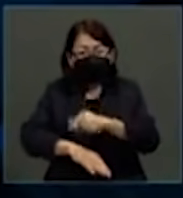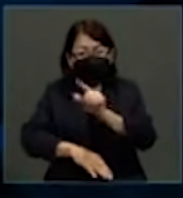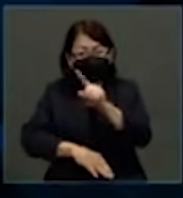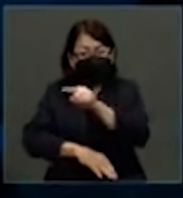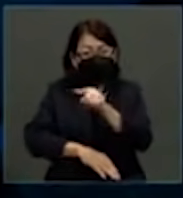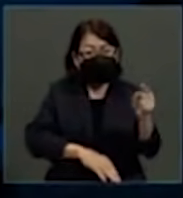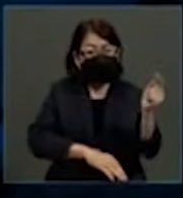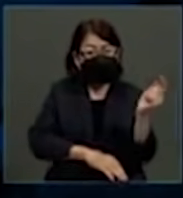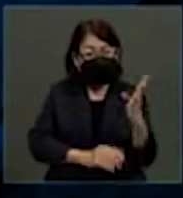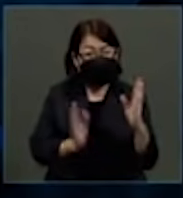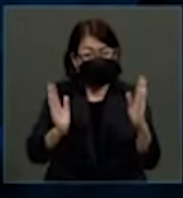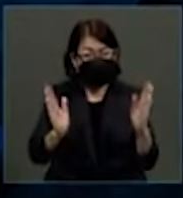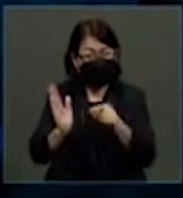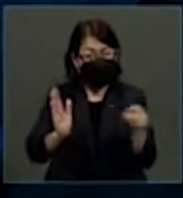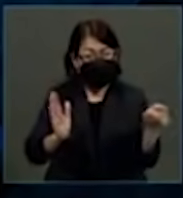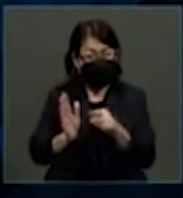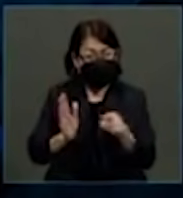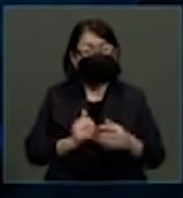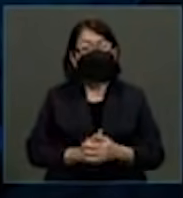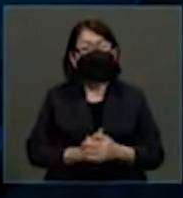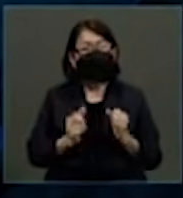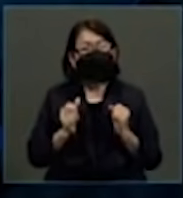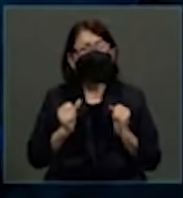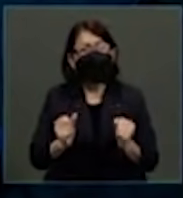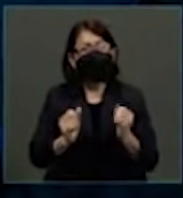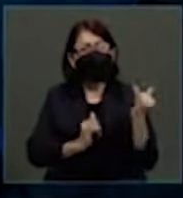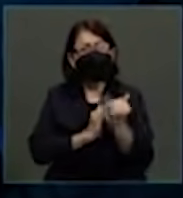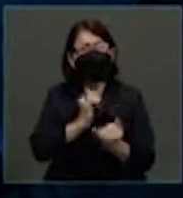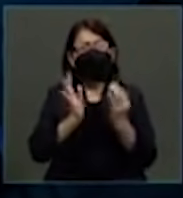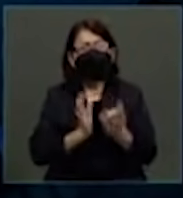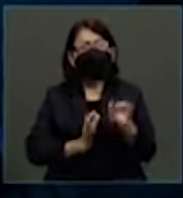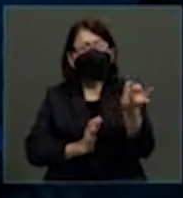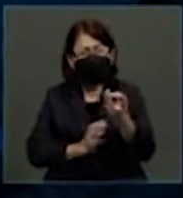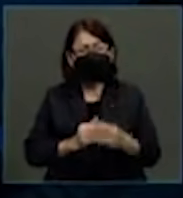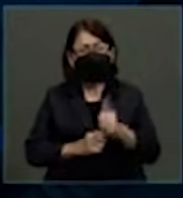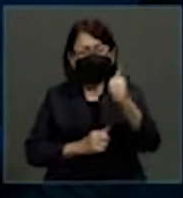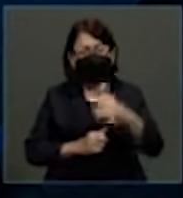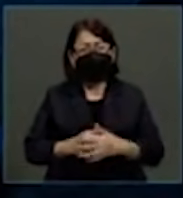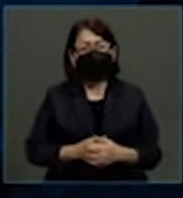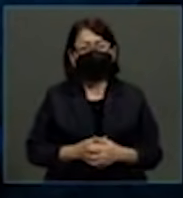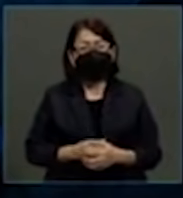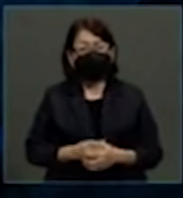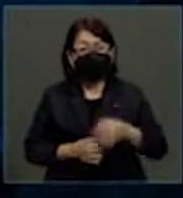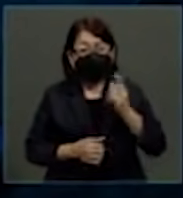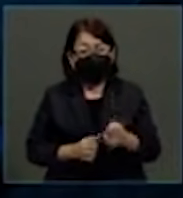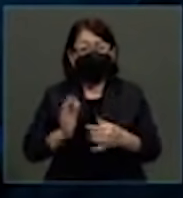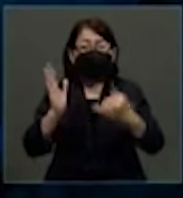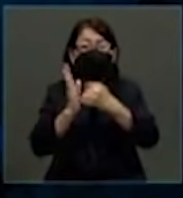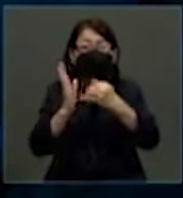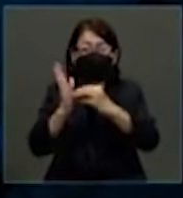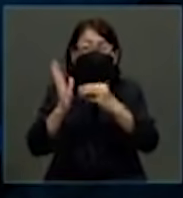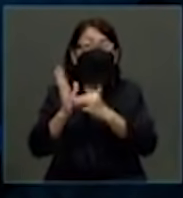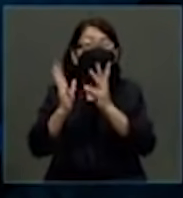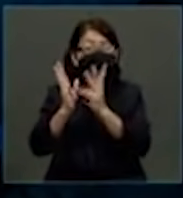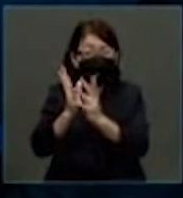ครับก็ในช่วงเวลาก็คือ21นาฬิกาถึง4นาฬิกาเนี่ยก็อยากจะให้น้อยที่สุดนะครับโดยเฉพา